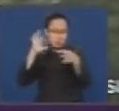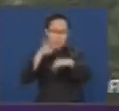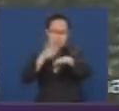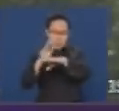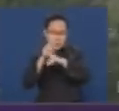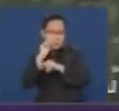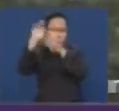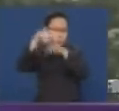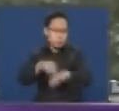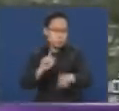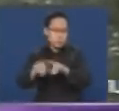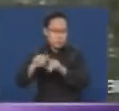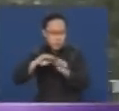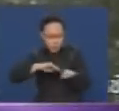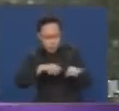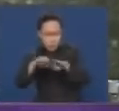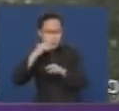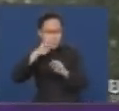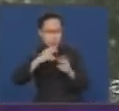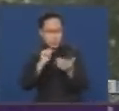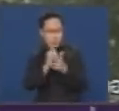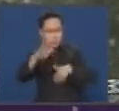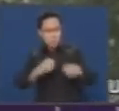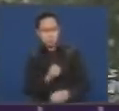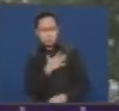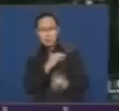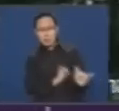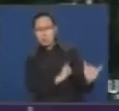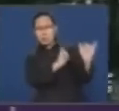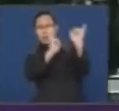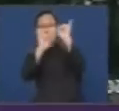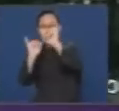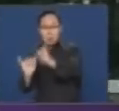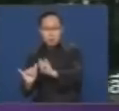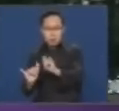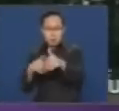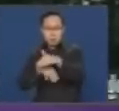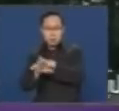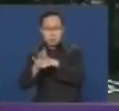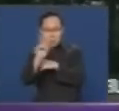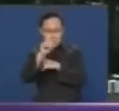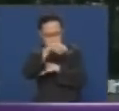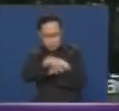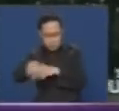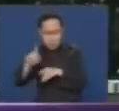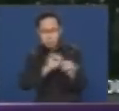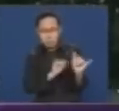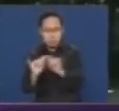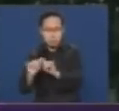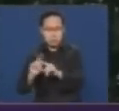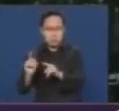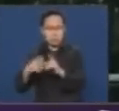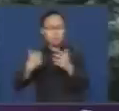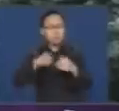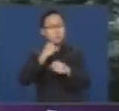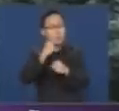เช่นหาดนยางและหาดกมลาทำให้ประชาชนตื่นตระหนกและอพยพไปยังพื้นที่ปลอดภัยซึ่งทางสำนักงานป้องกันและบรรเทา